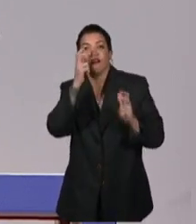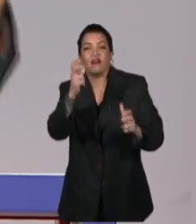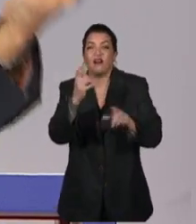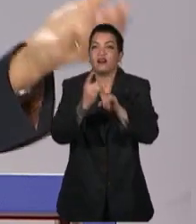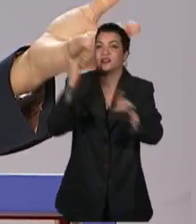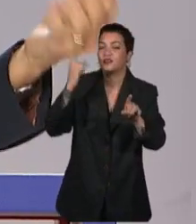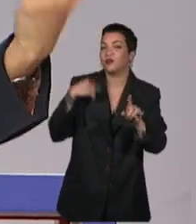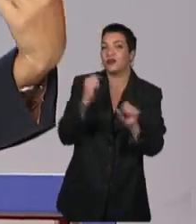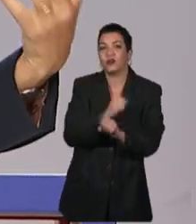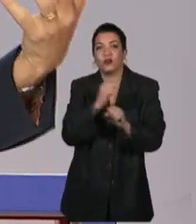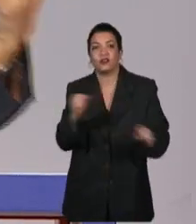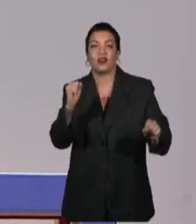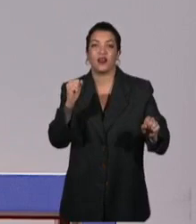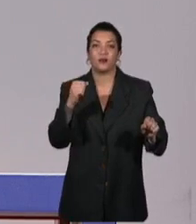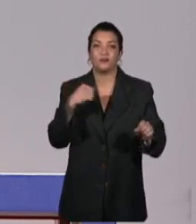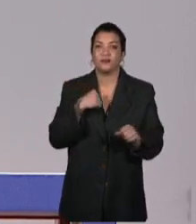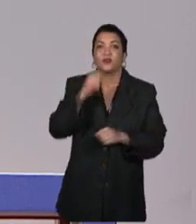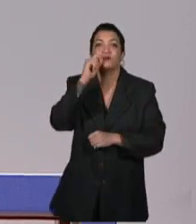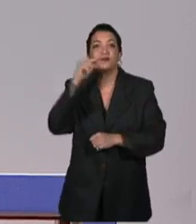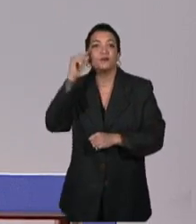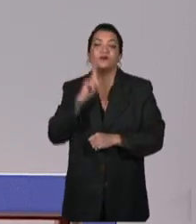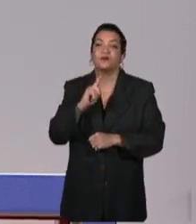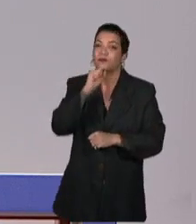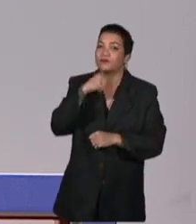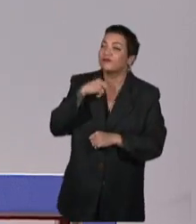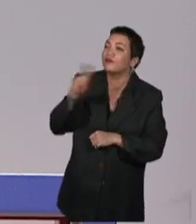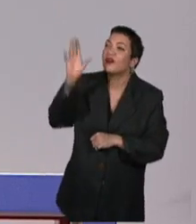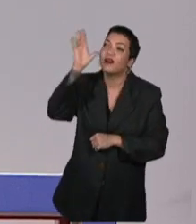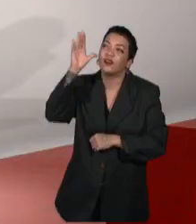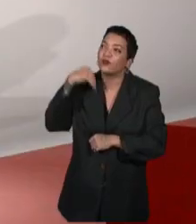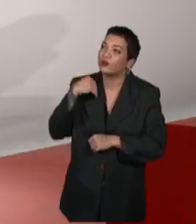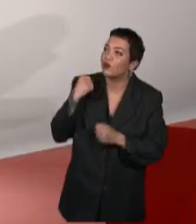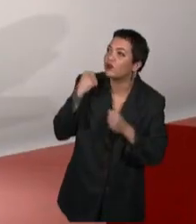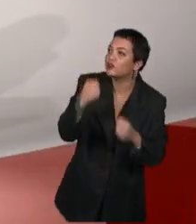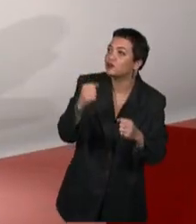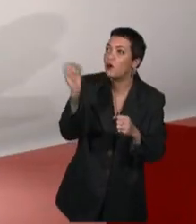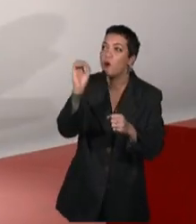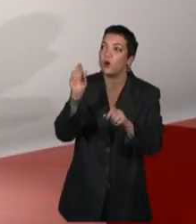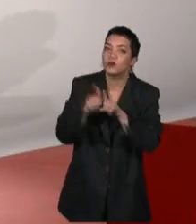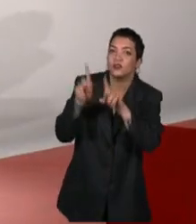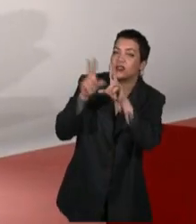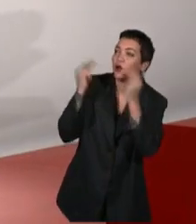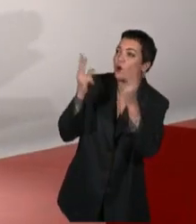héroïque. J'écoutais mes grands-parents et mes oncles me raconter leur engagement dans la résistance.